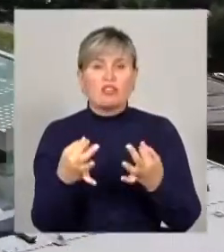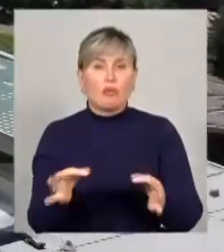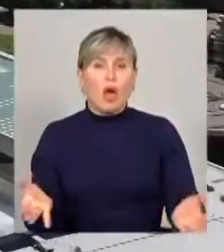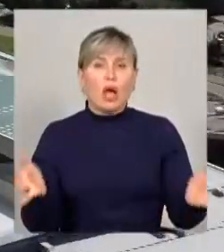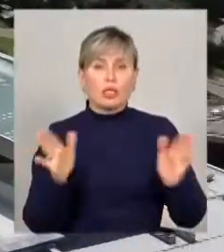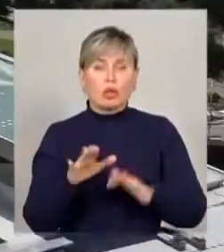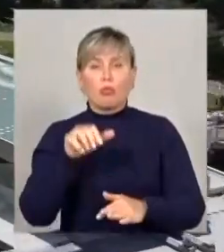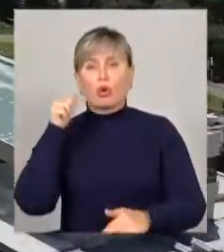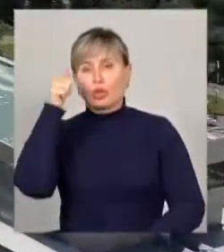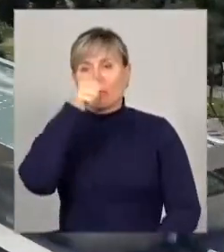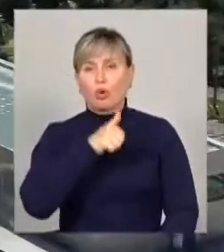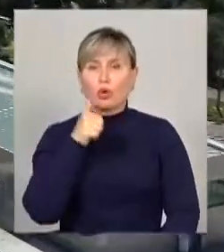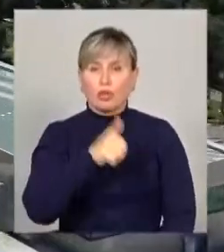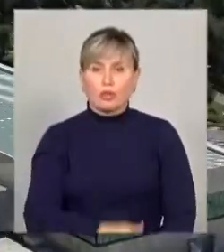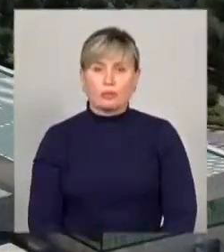остатков прошлого года.